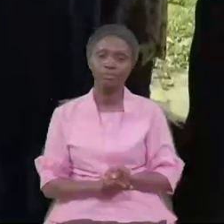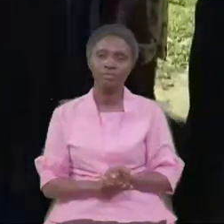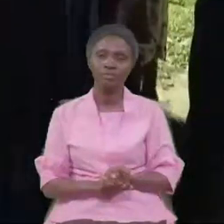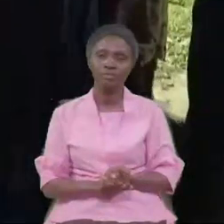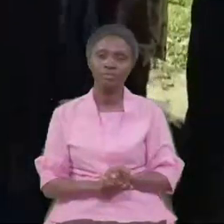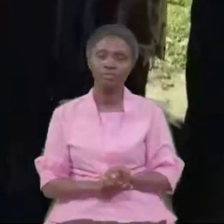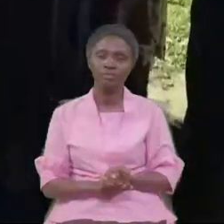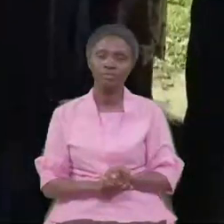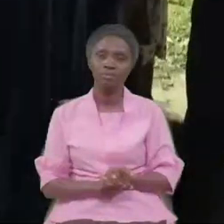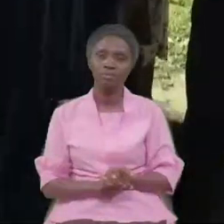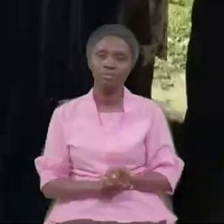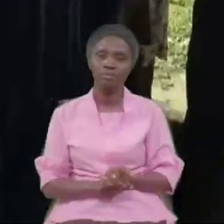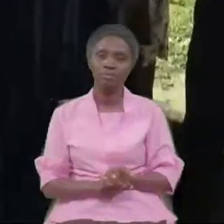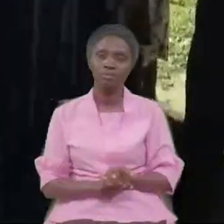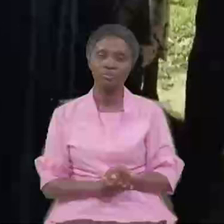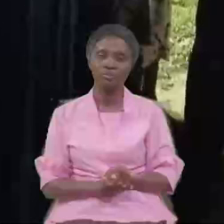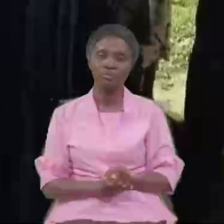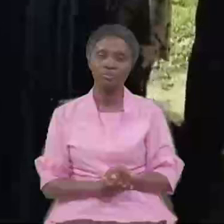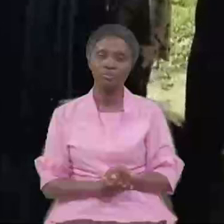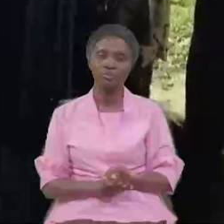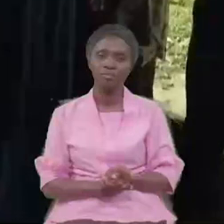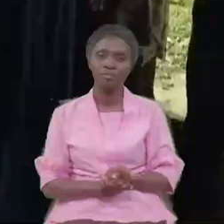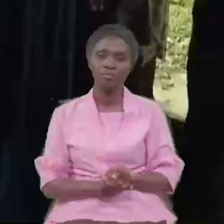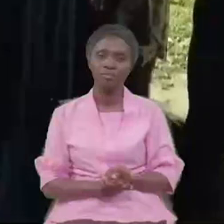ne vous aborde.